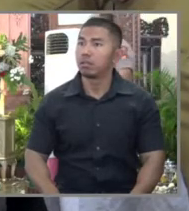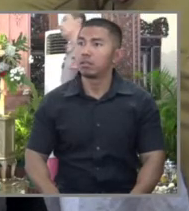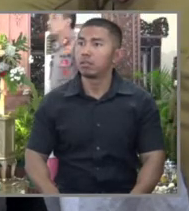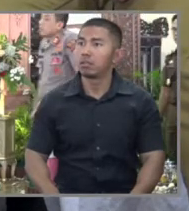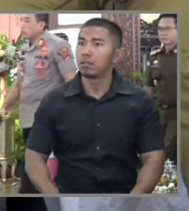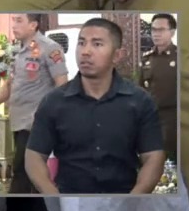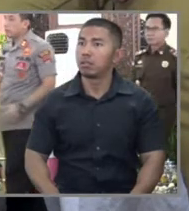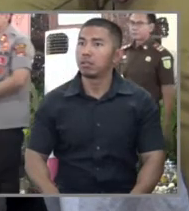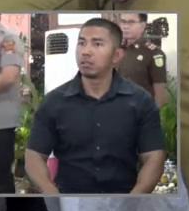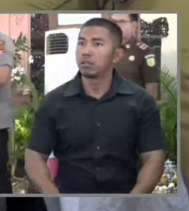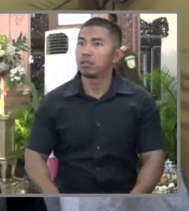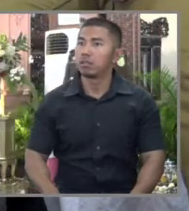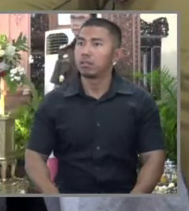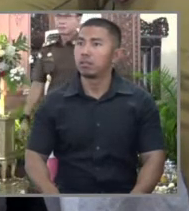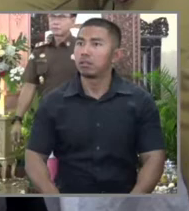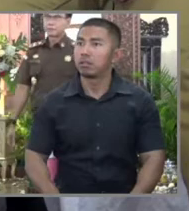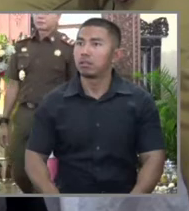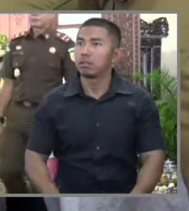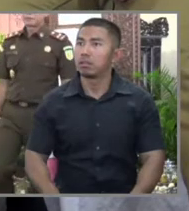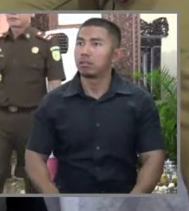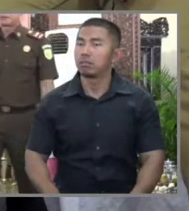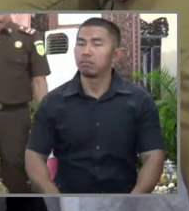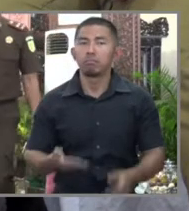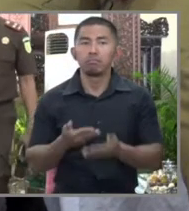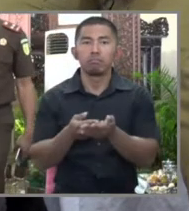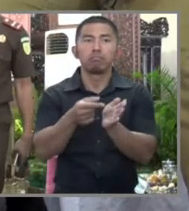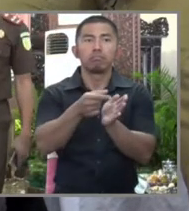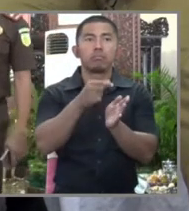maju ke depan, monggo silakan disampaikan namanya dari mana.